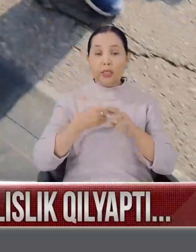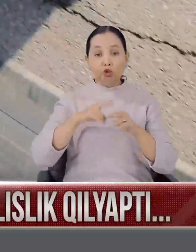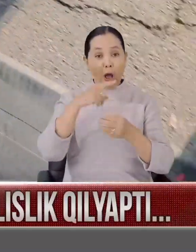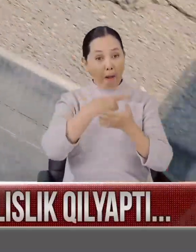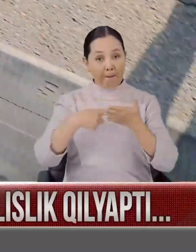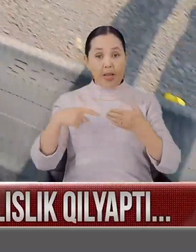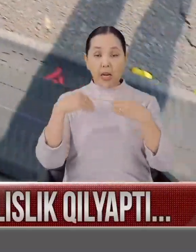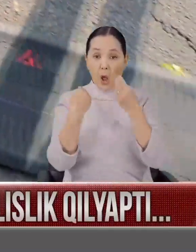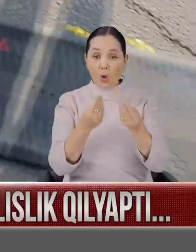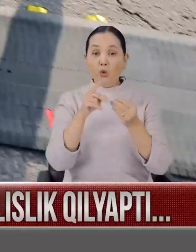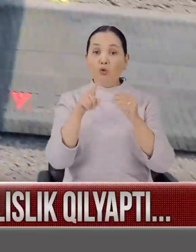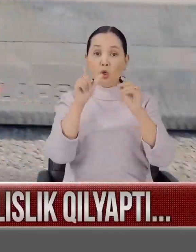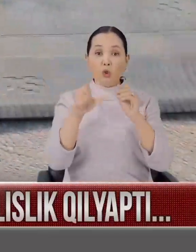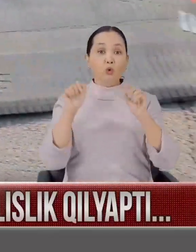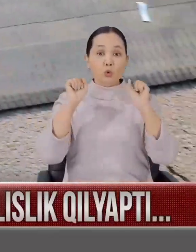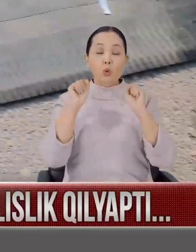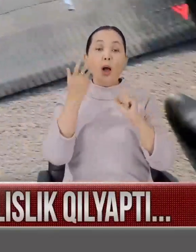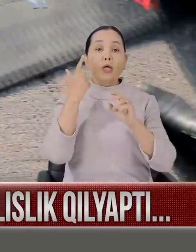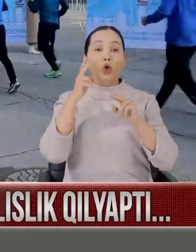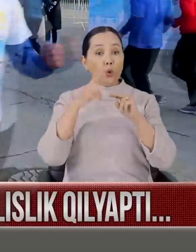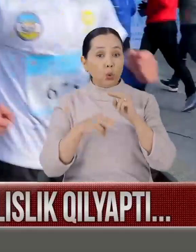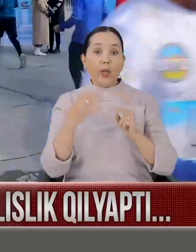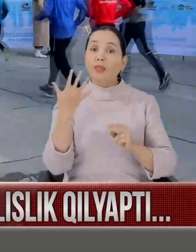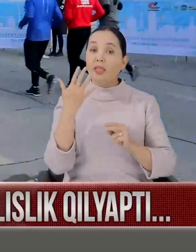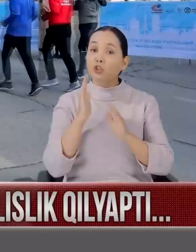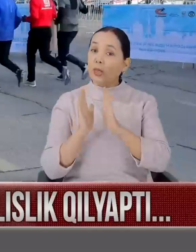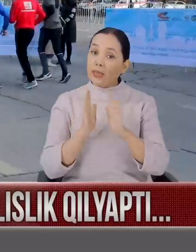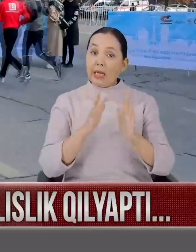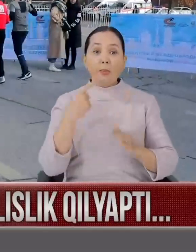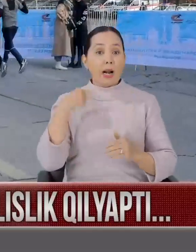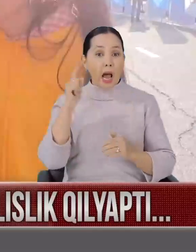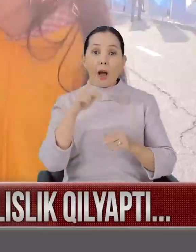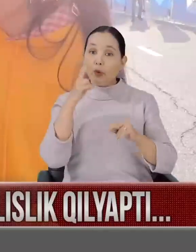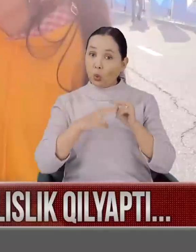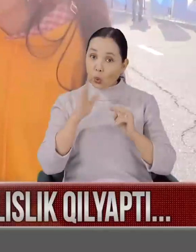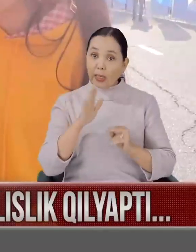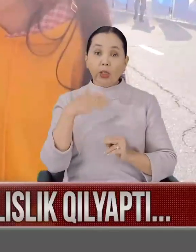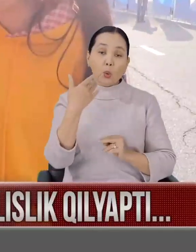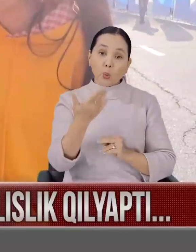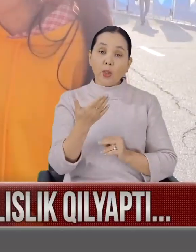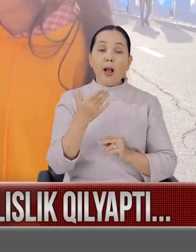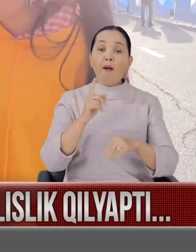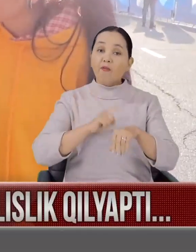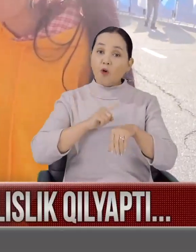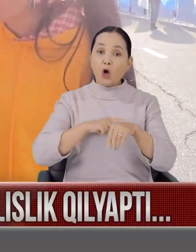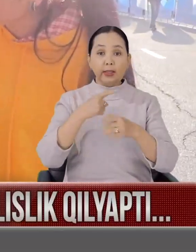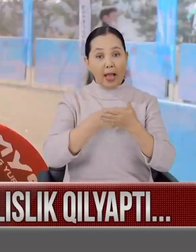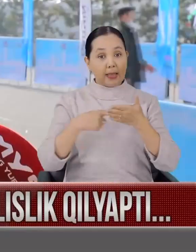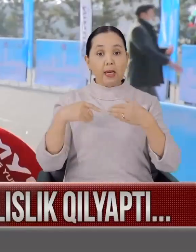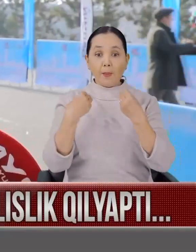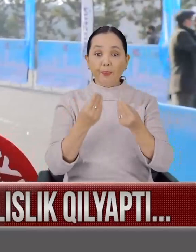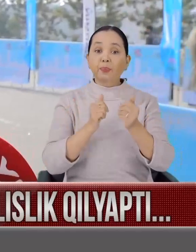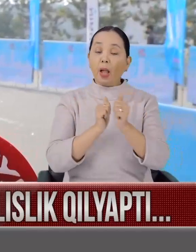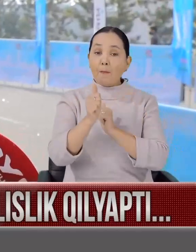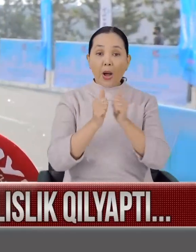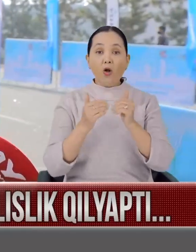belgilar qo'yiladi. O'sha sportchini qachon tugatganligi, nechinchi tartib raqamda tugatganligi va uni vaqtini aniqlab beradi.